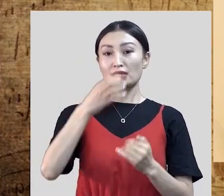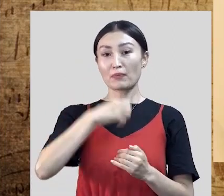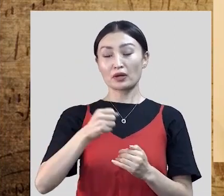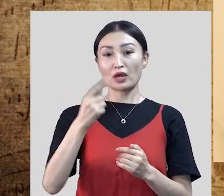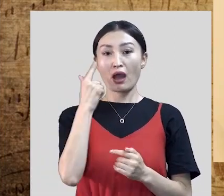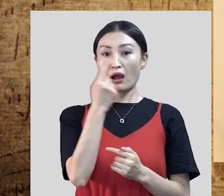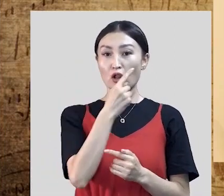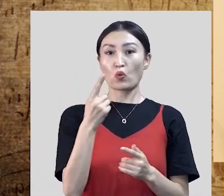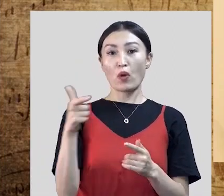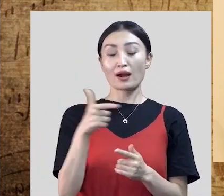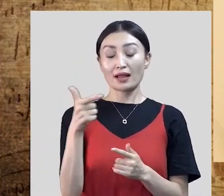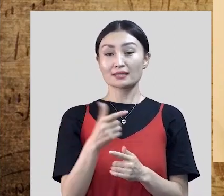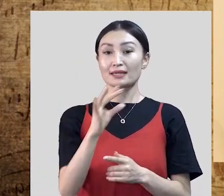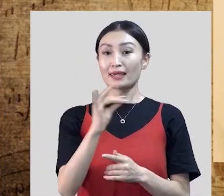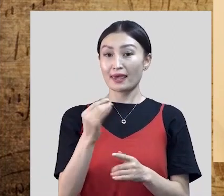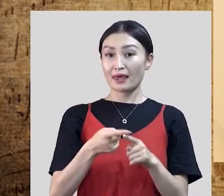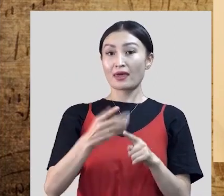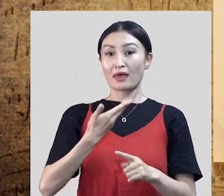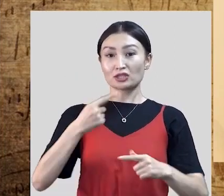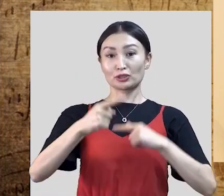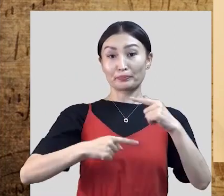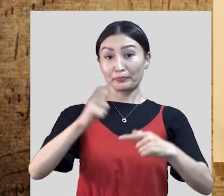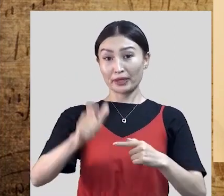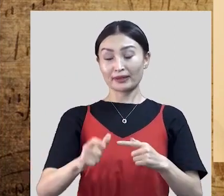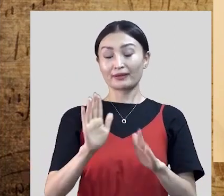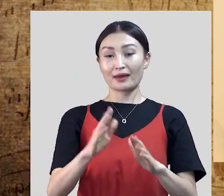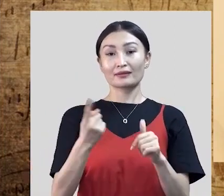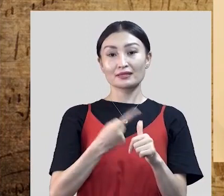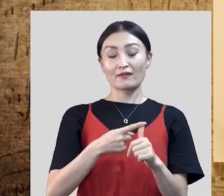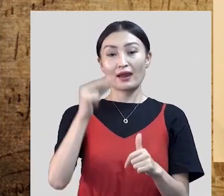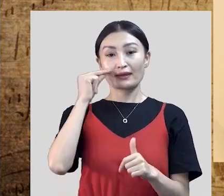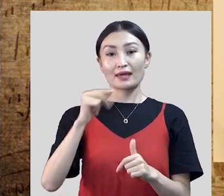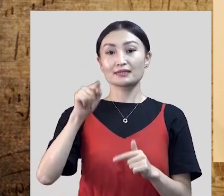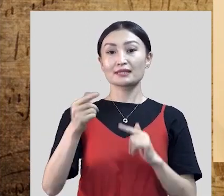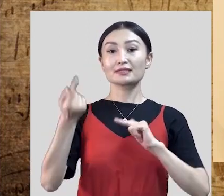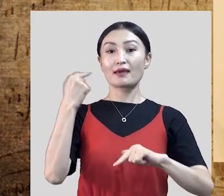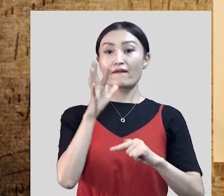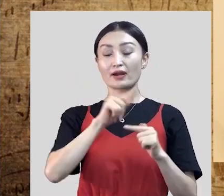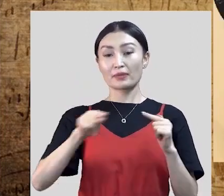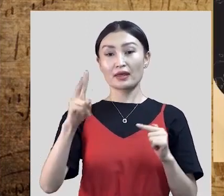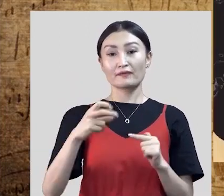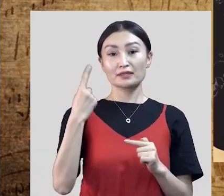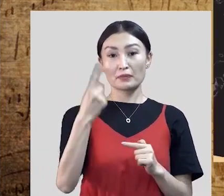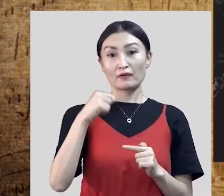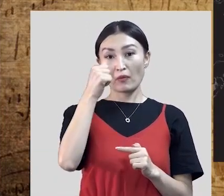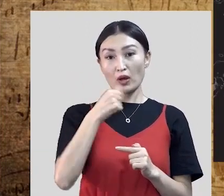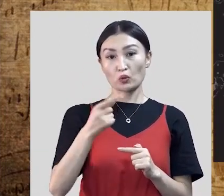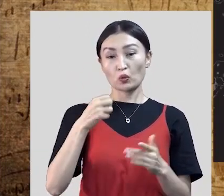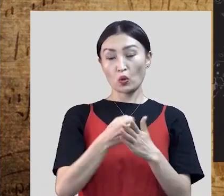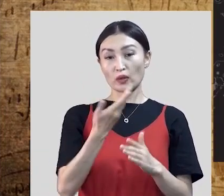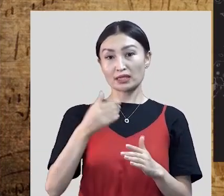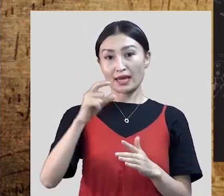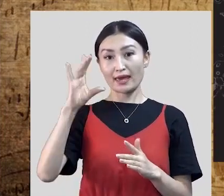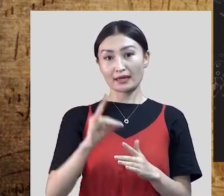и татуированные. Это наши предки. Так назвали нас китайцы в те времена. В 201 году до нашей эры